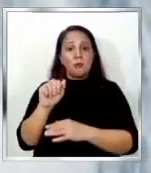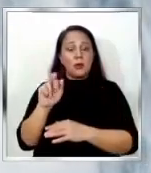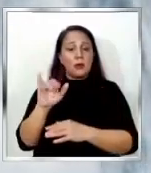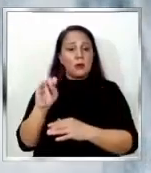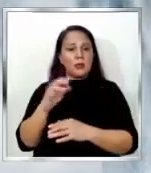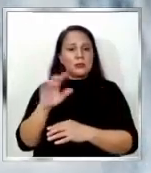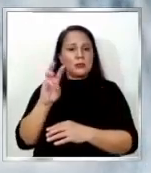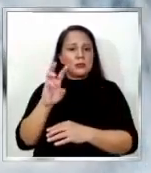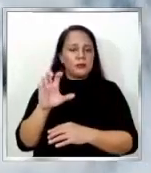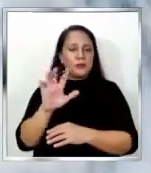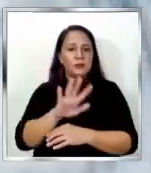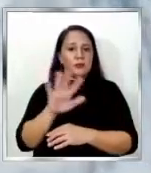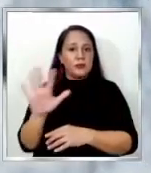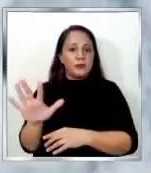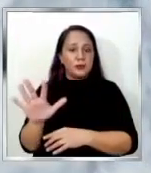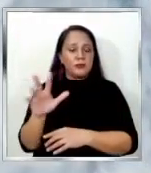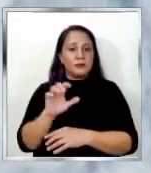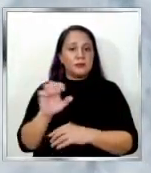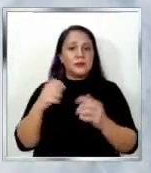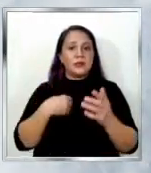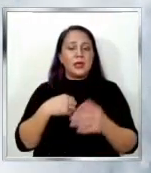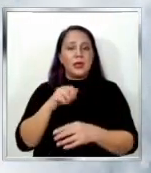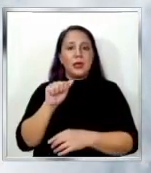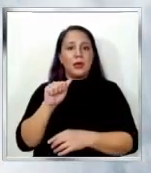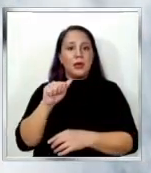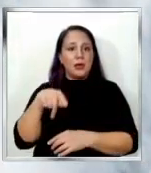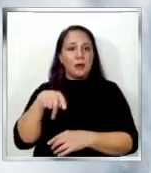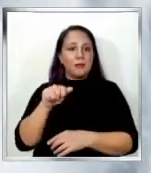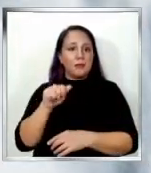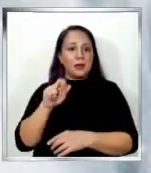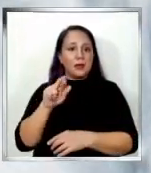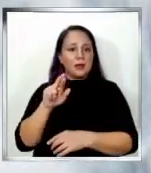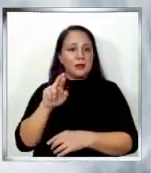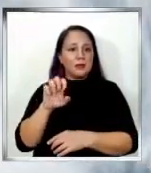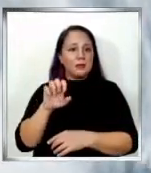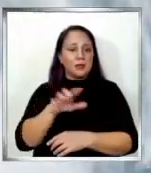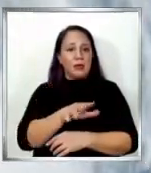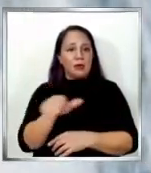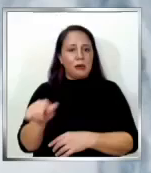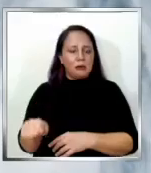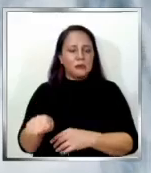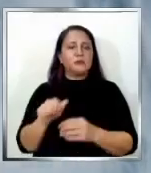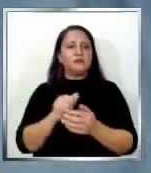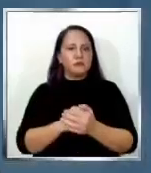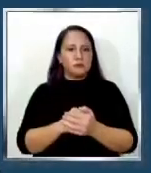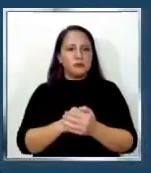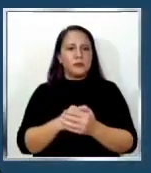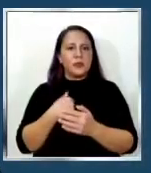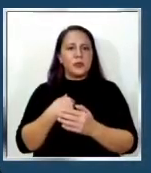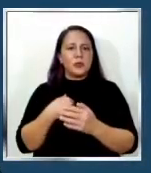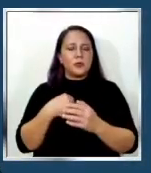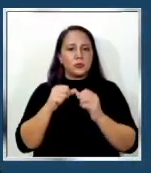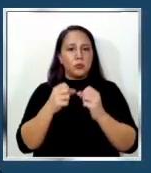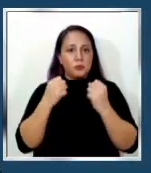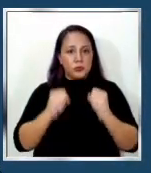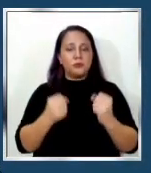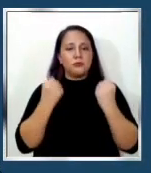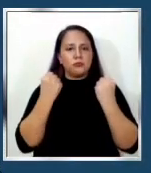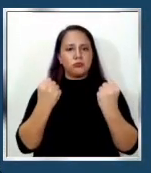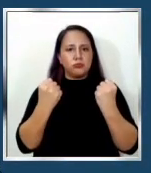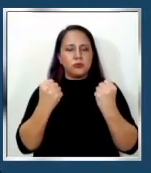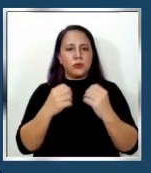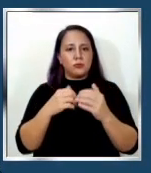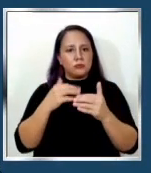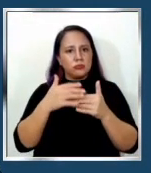kilometers silangan ng Apari, Cagayan. Posible itong lumakas at maging severe tropical storm sa mga susunod na oras. Maaari itong dumaan